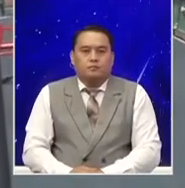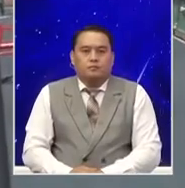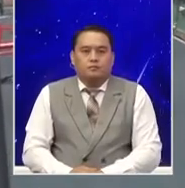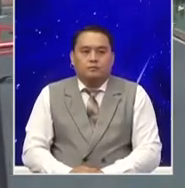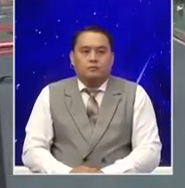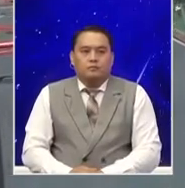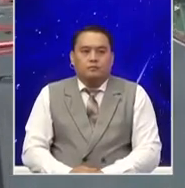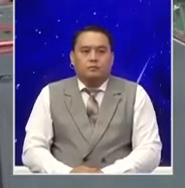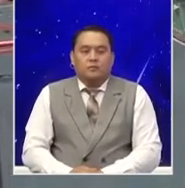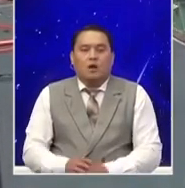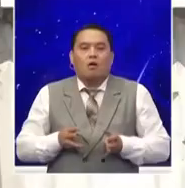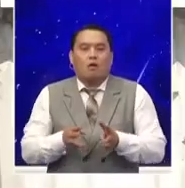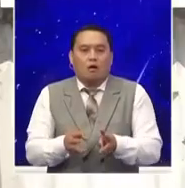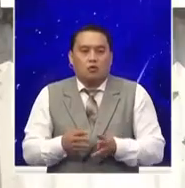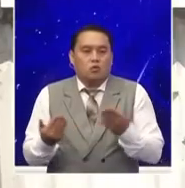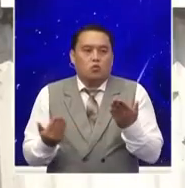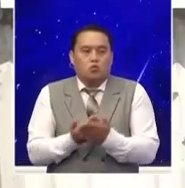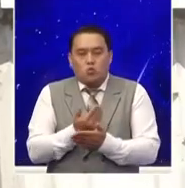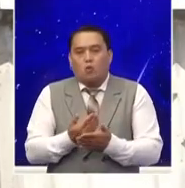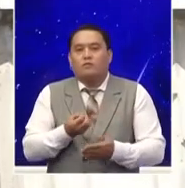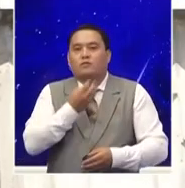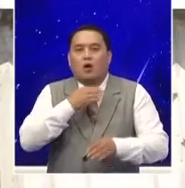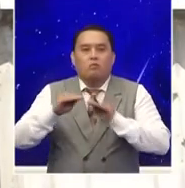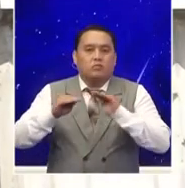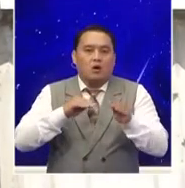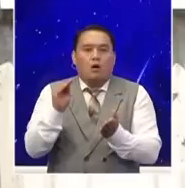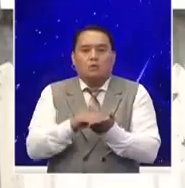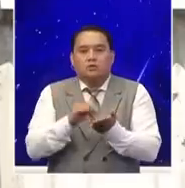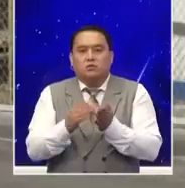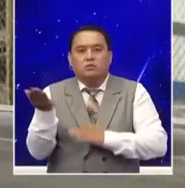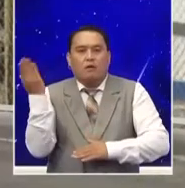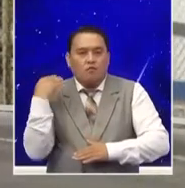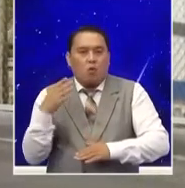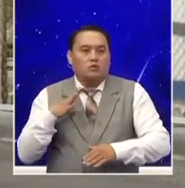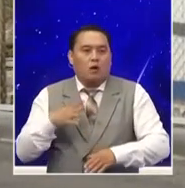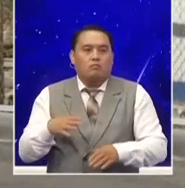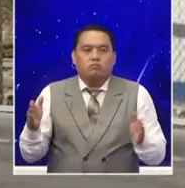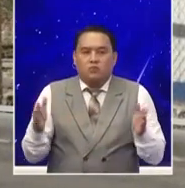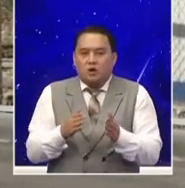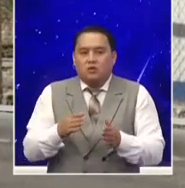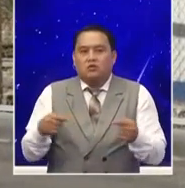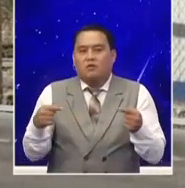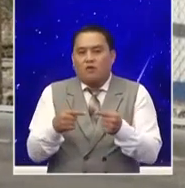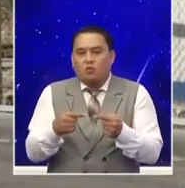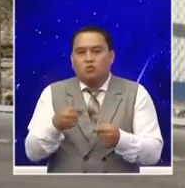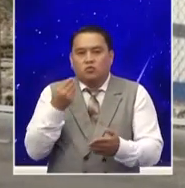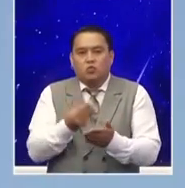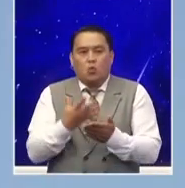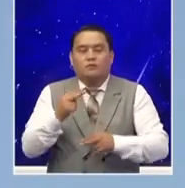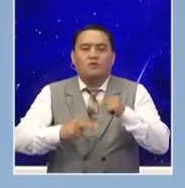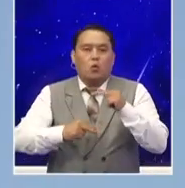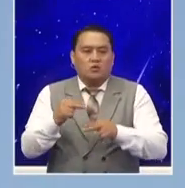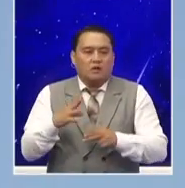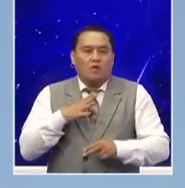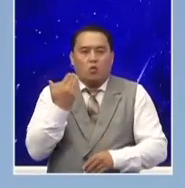Плюсы блочно-модульных котельных современная система благоустройства оценила давно. Автономные, малогабаритные, сравнительно недорогие в возведении.